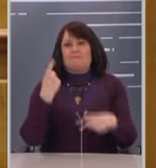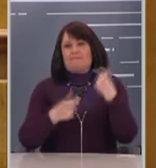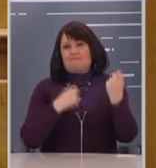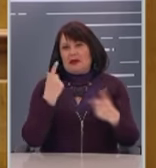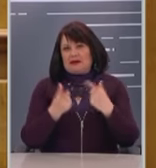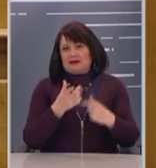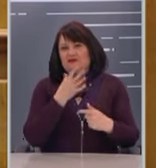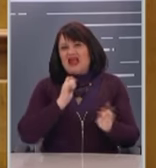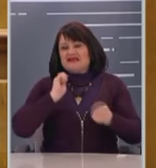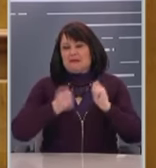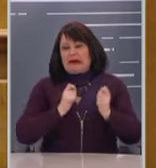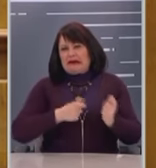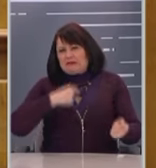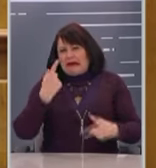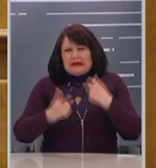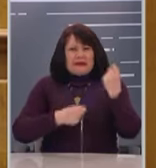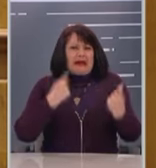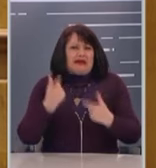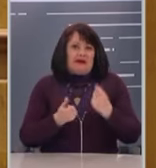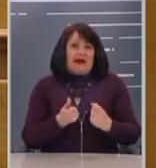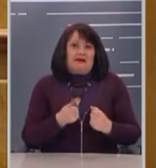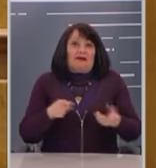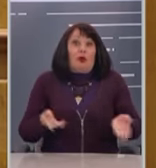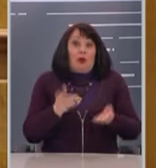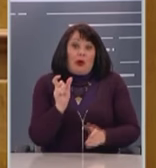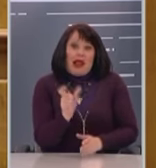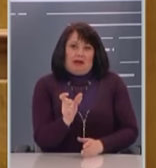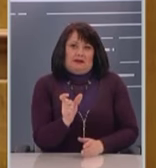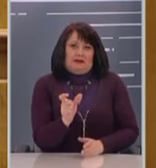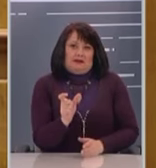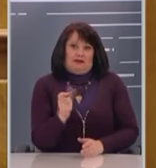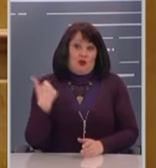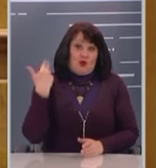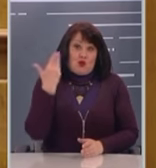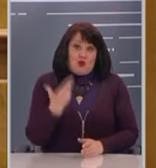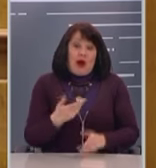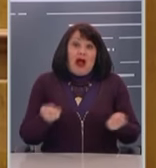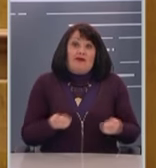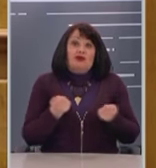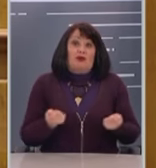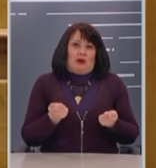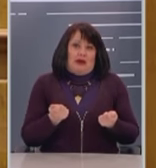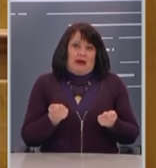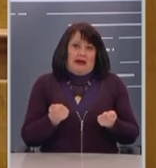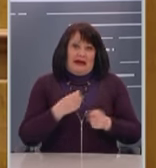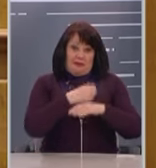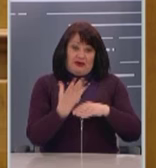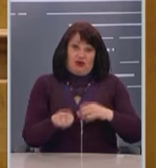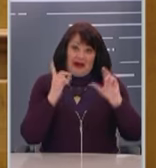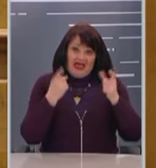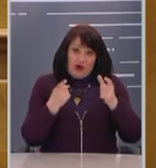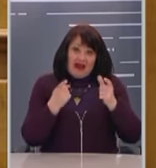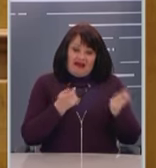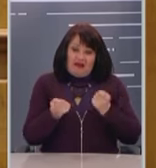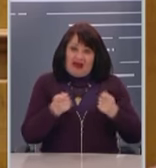μετριοπαθής για να περιγράψει αυτό που έχει συμβεί στον χώρο της δημόσιας υγείας επί κυβερνήσεων Πασό και Νέας